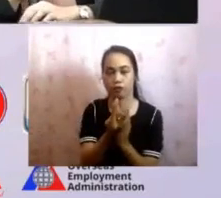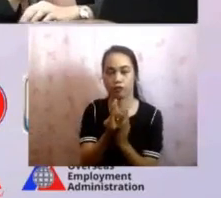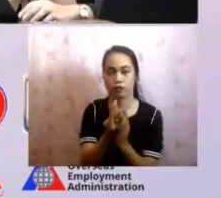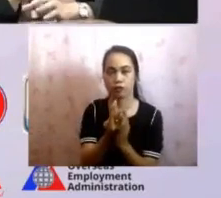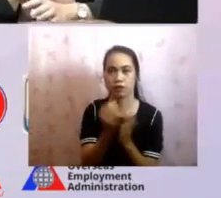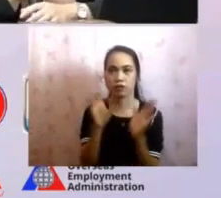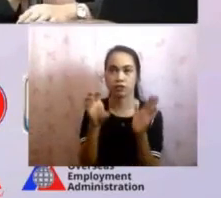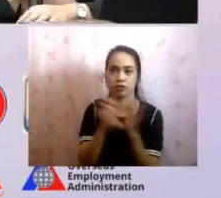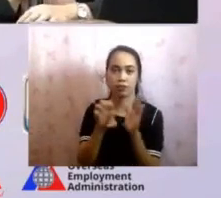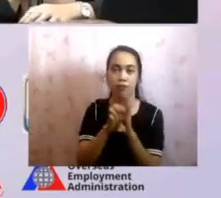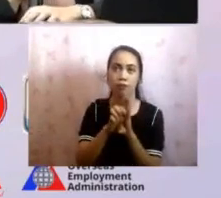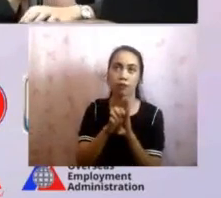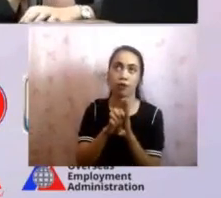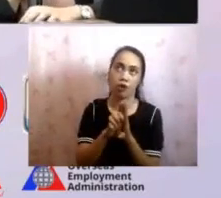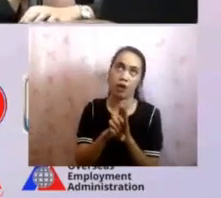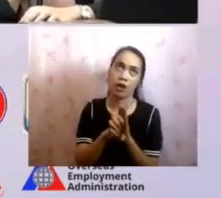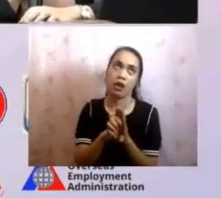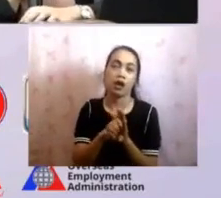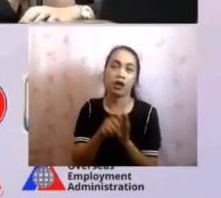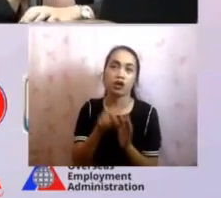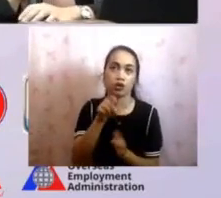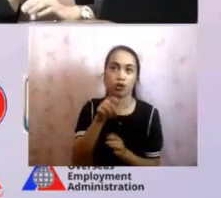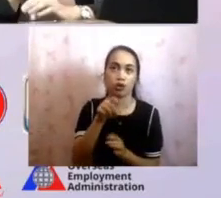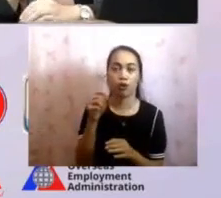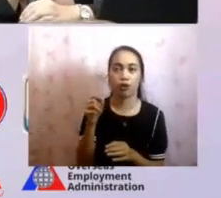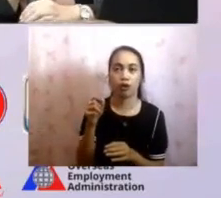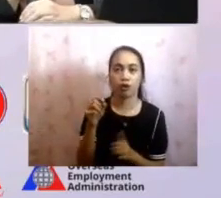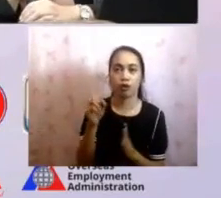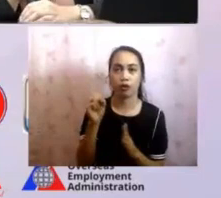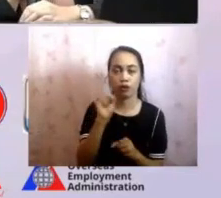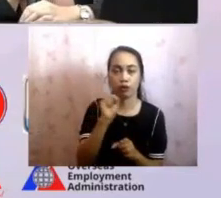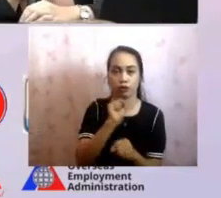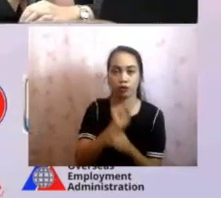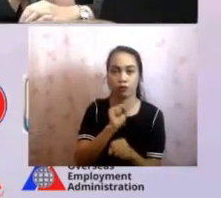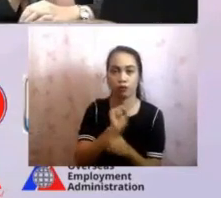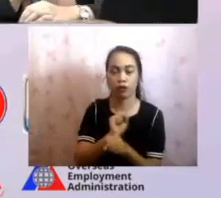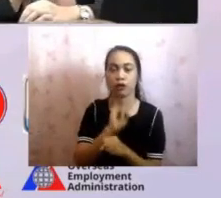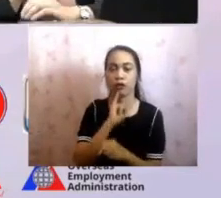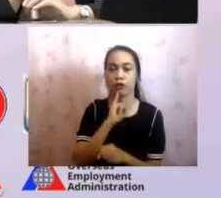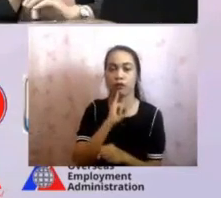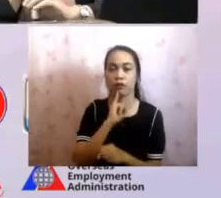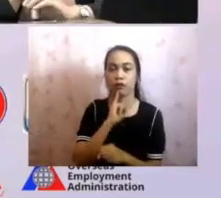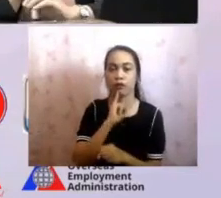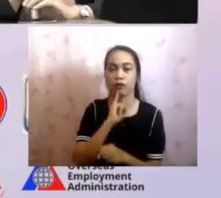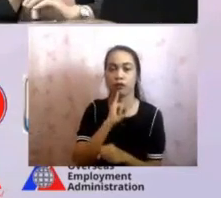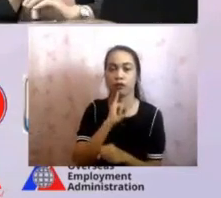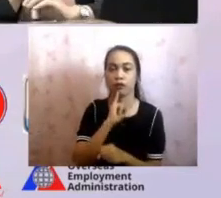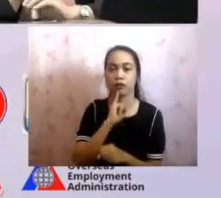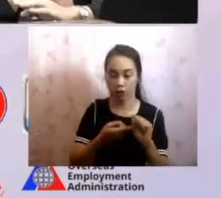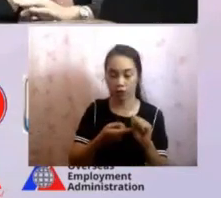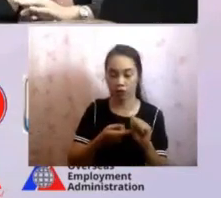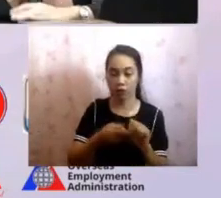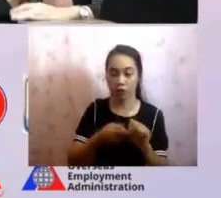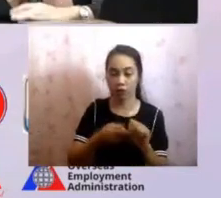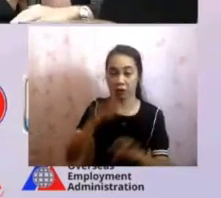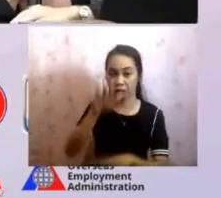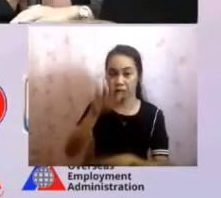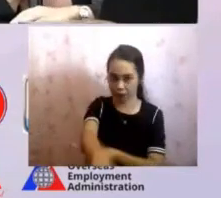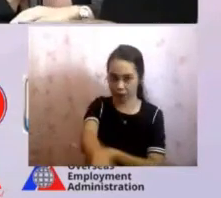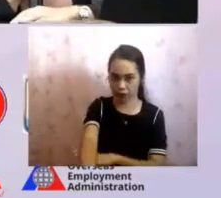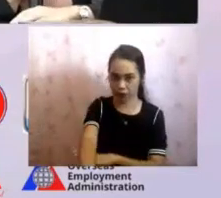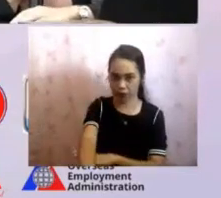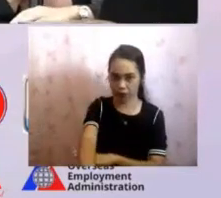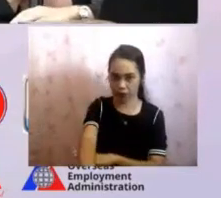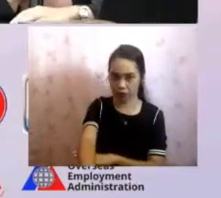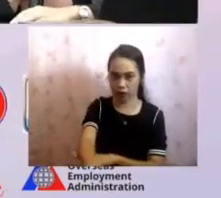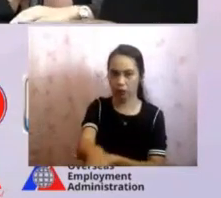comfortable working in a graveyard shift or ka ng mga panggabi, or you're comfortable nga ka ng normal working hours nga start at 8 a.m.